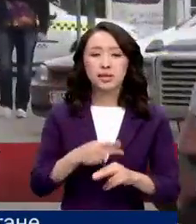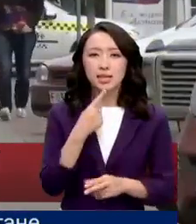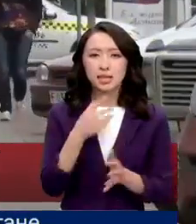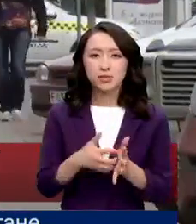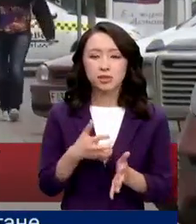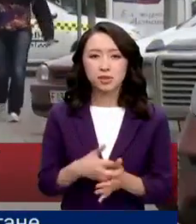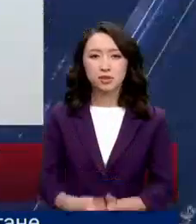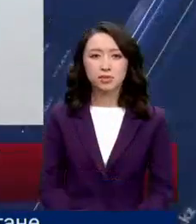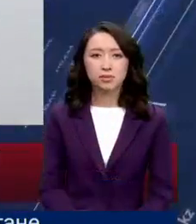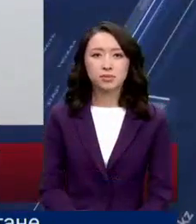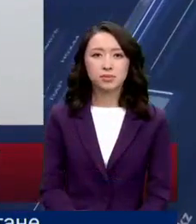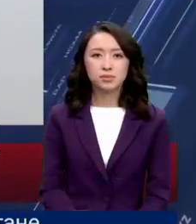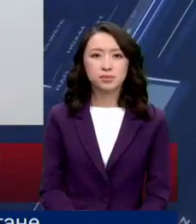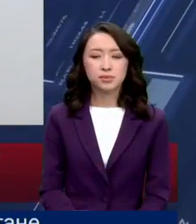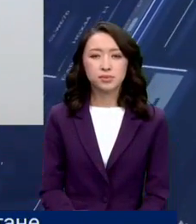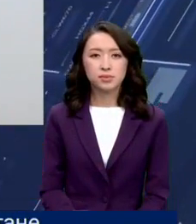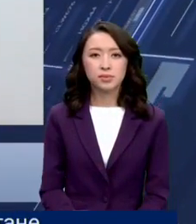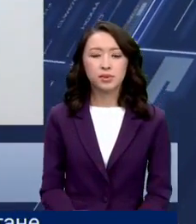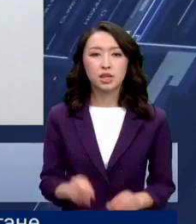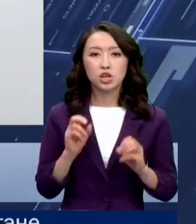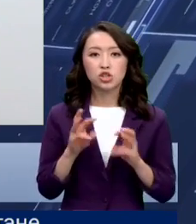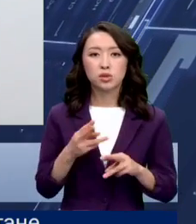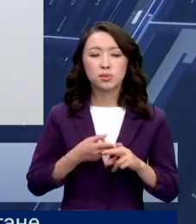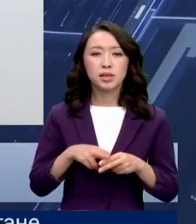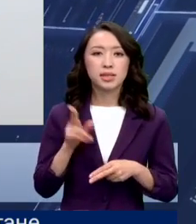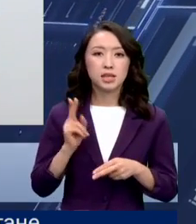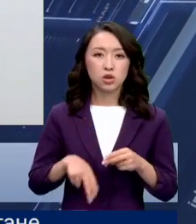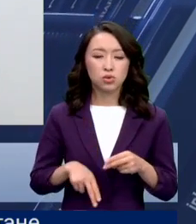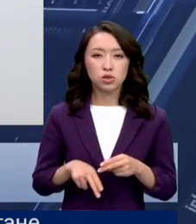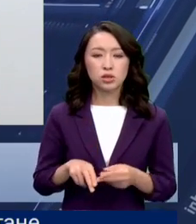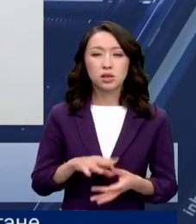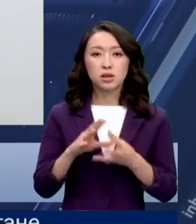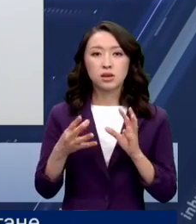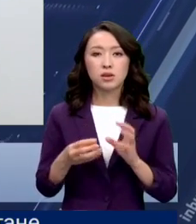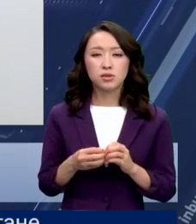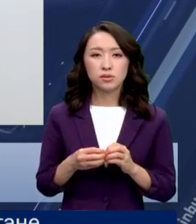дефицит. Чем это закончится? Это закончится тем, что